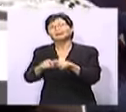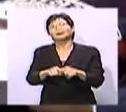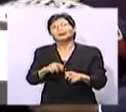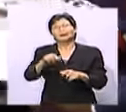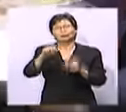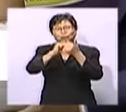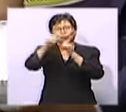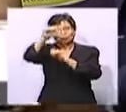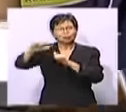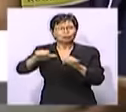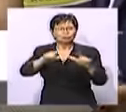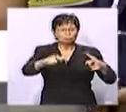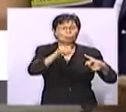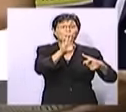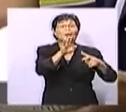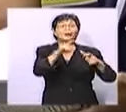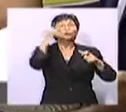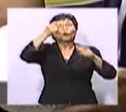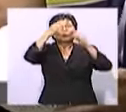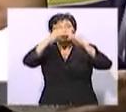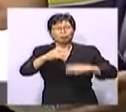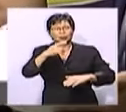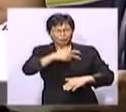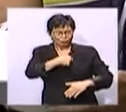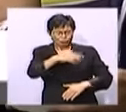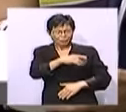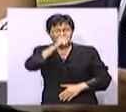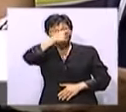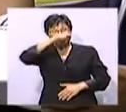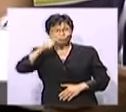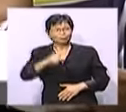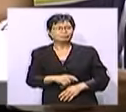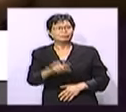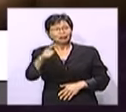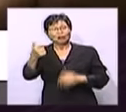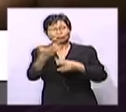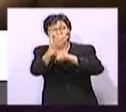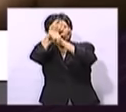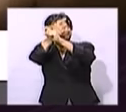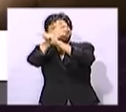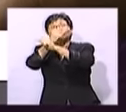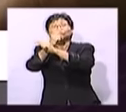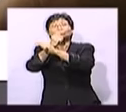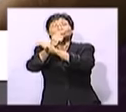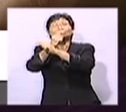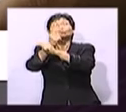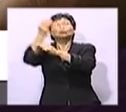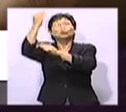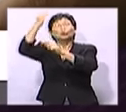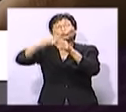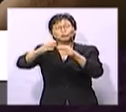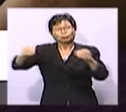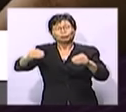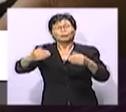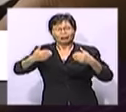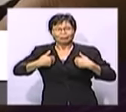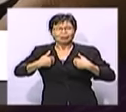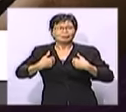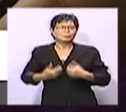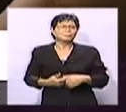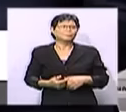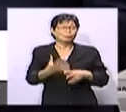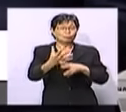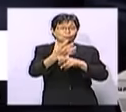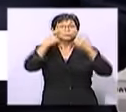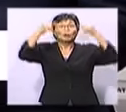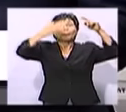diundi dalam kumpulan B bersama tuan rumah Indonesia dan Taiwan selain juara bertahan Jepun pada temasha sukan itu. Pencapaian